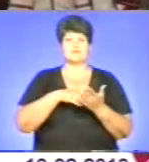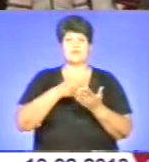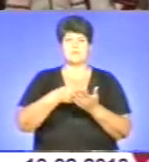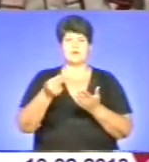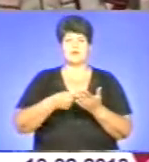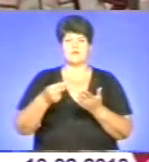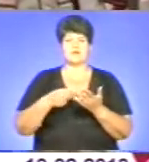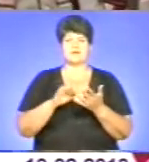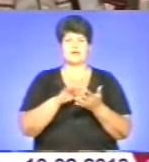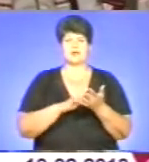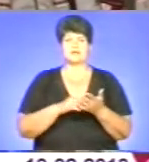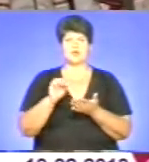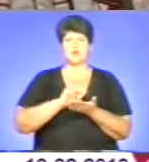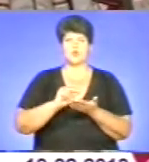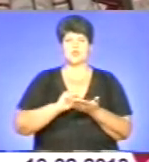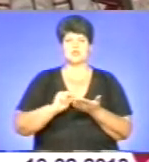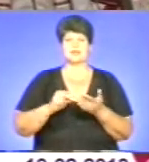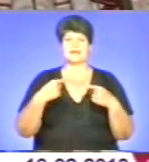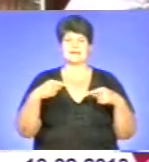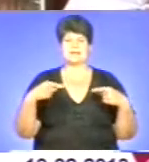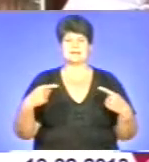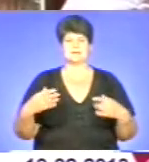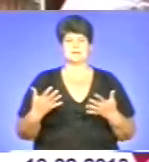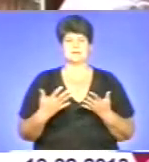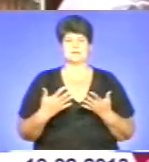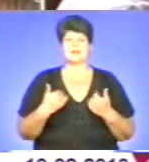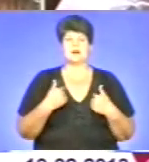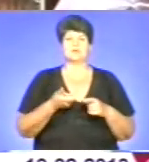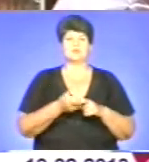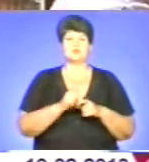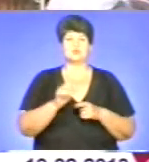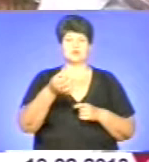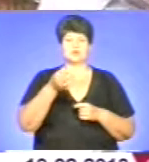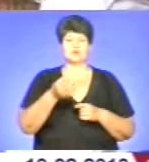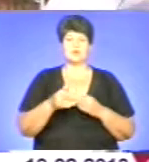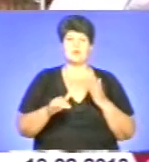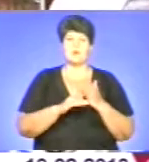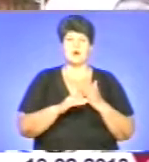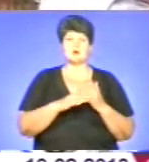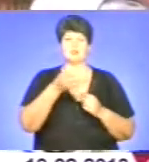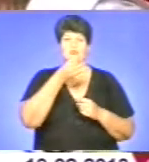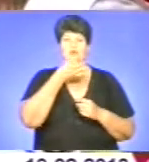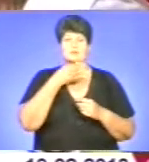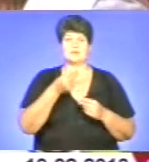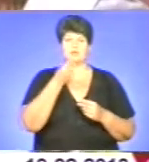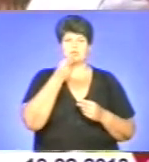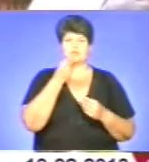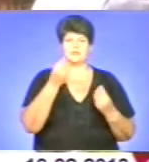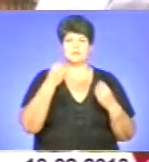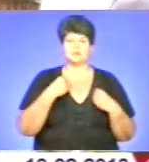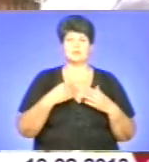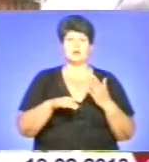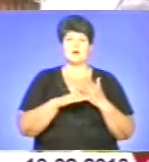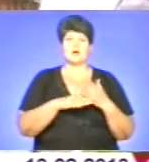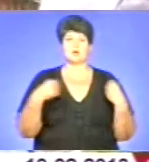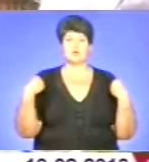калькулятори ручки та інше шкільне приладдя нам тут дуже допомагаю дуже нам подобається допомагають нам продуктами допомагають і